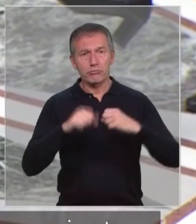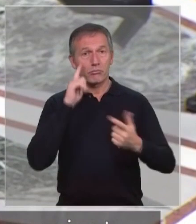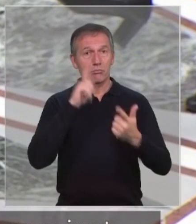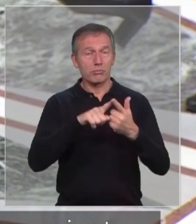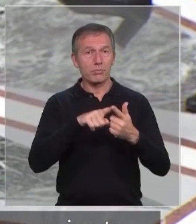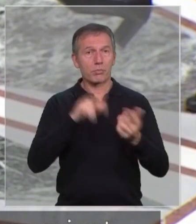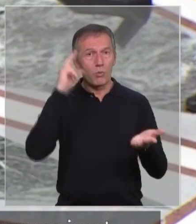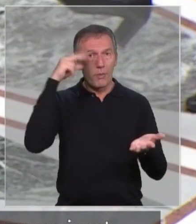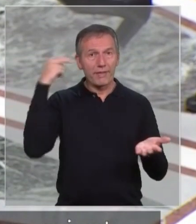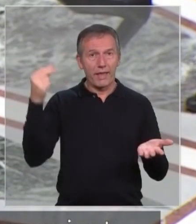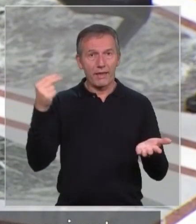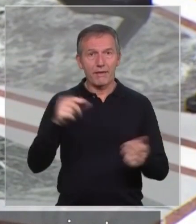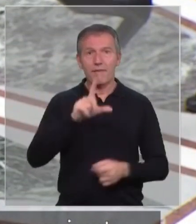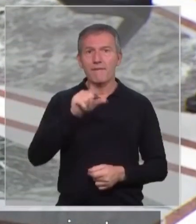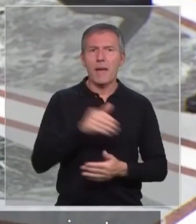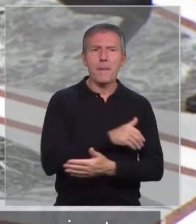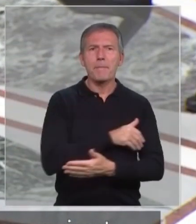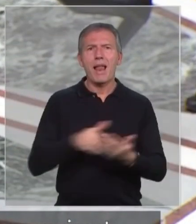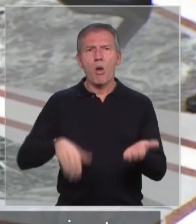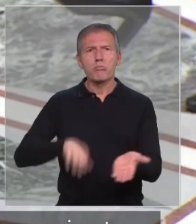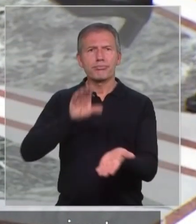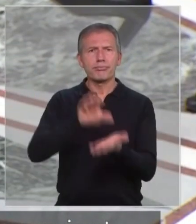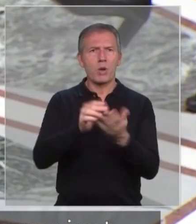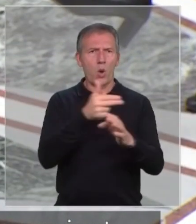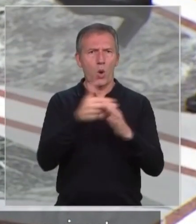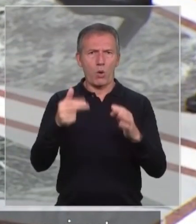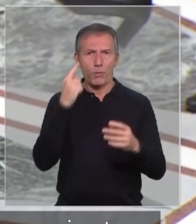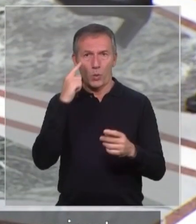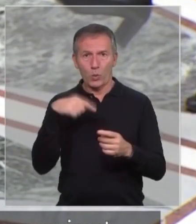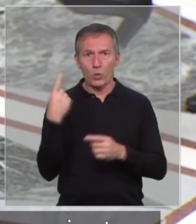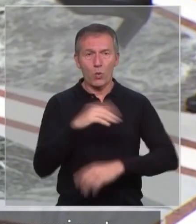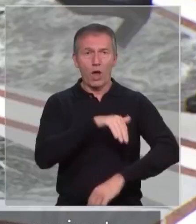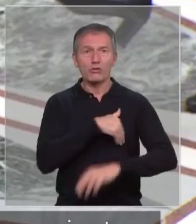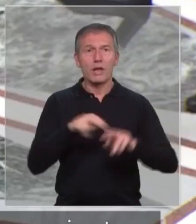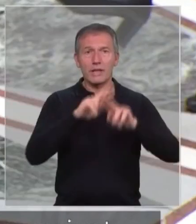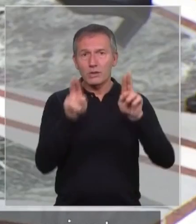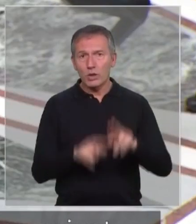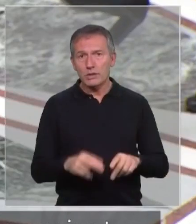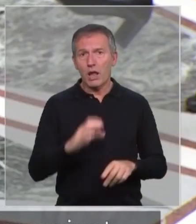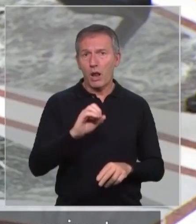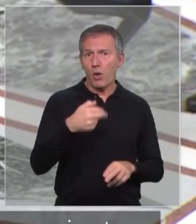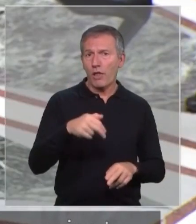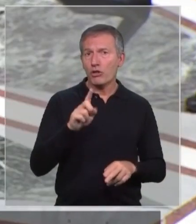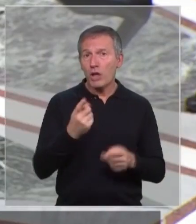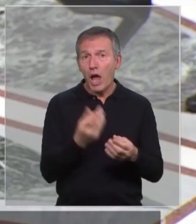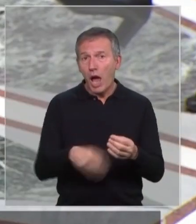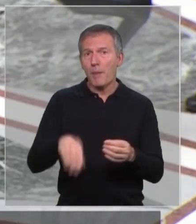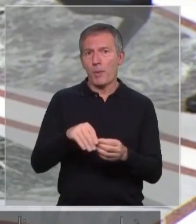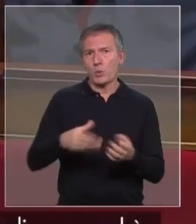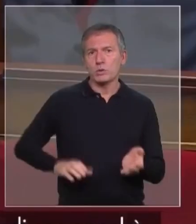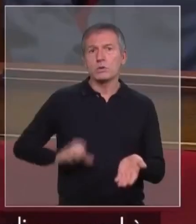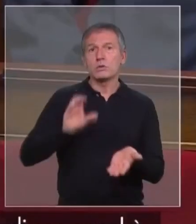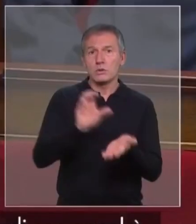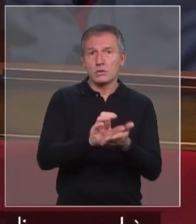humanitaire. Aux 20 millions d'euros débloqués pour les agences internationales et les ONG s'ajoute notre frais humanitaire au